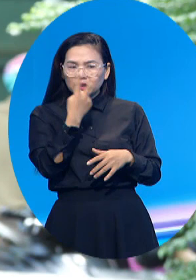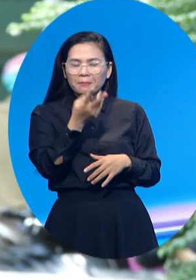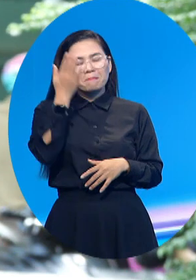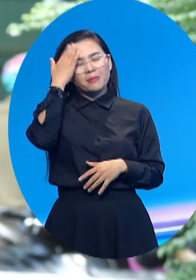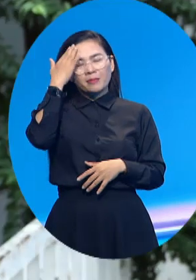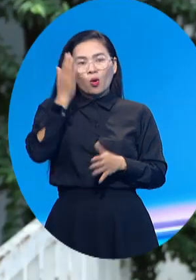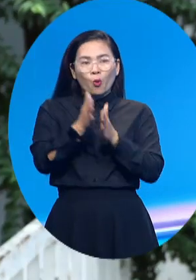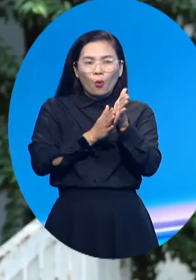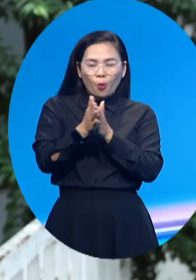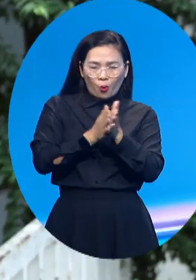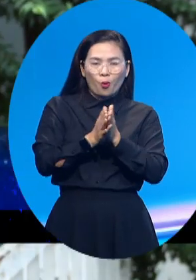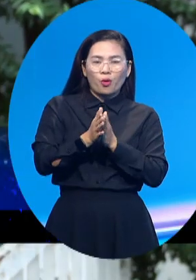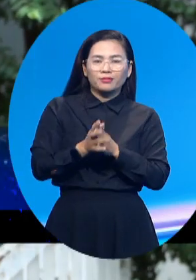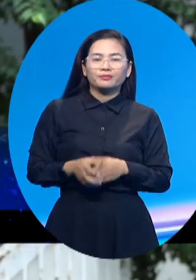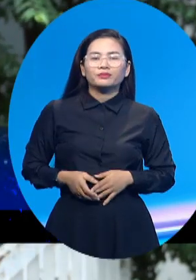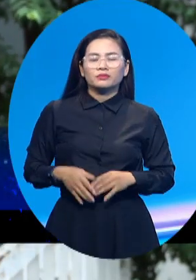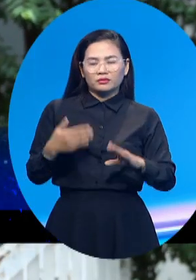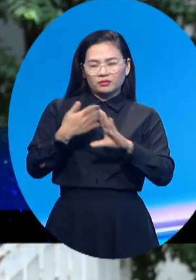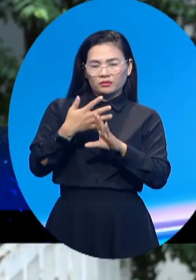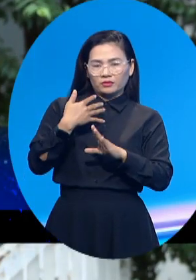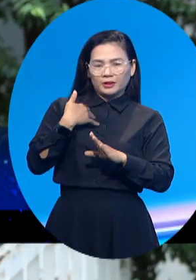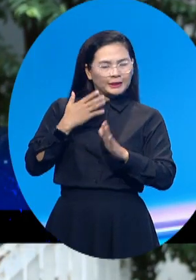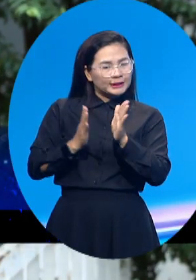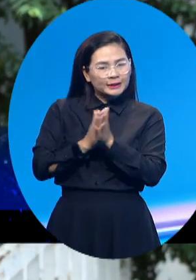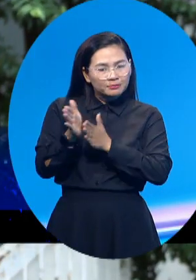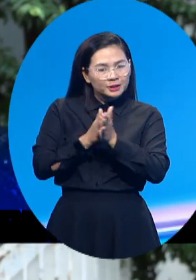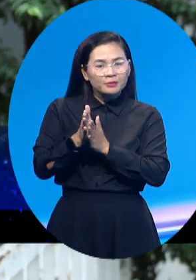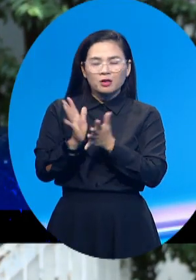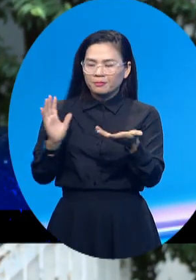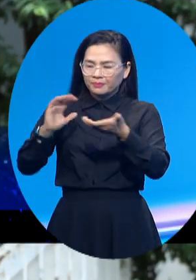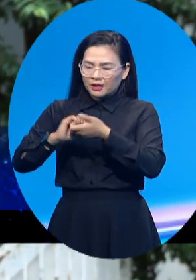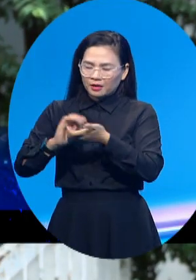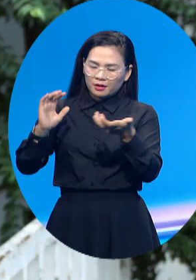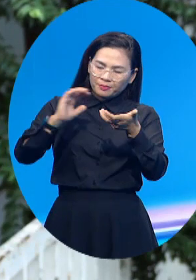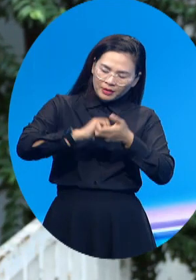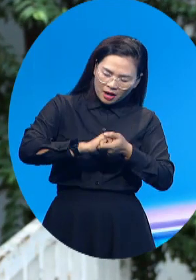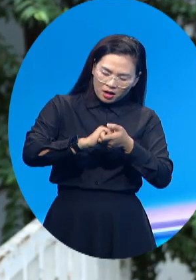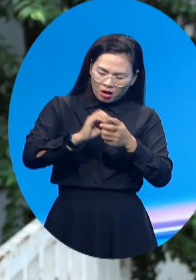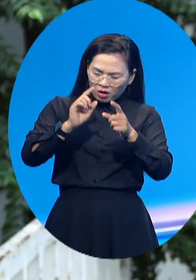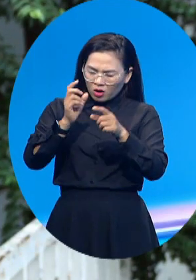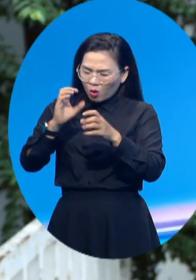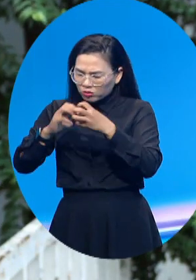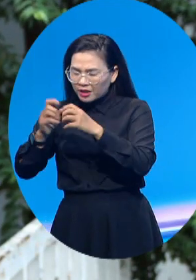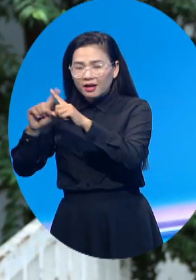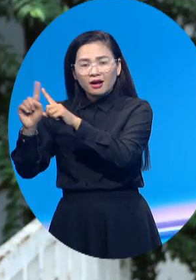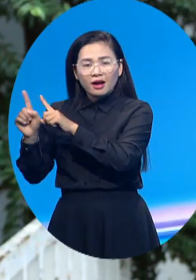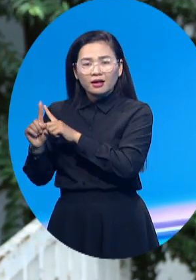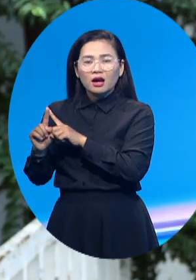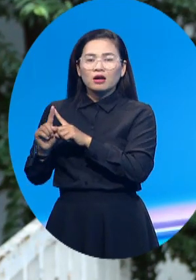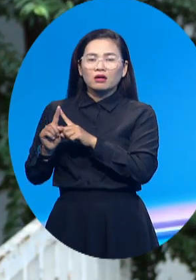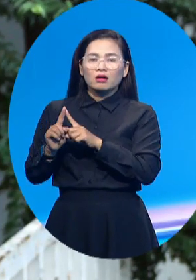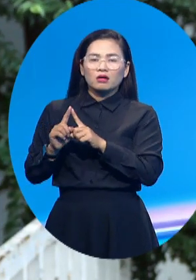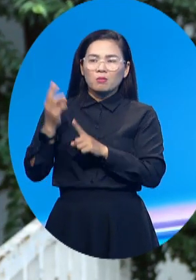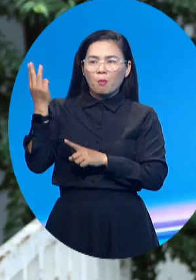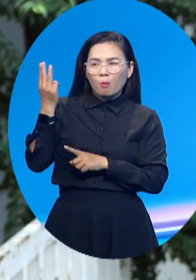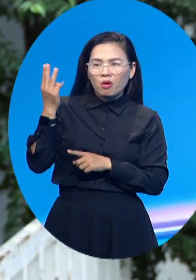cũng rất hăng hái nhà trường cũng tiếp tục phối hợp với các cái đơn vị làm cái công